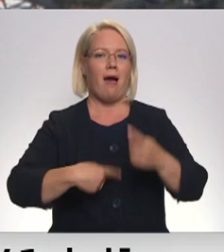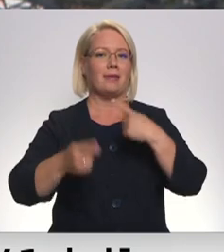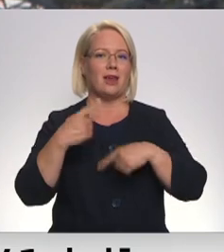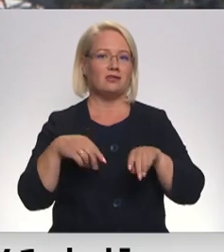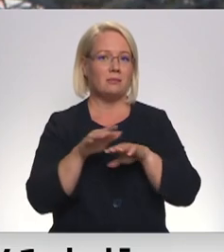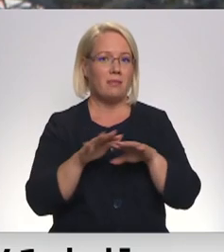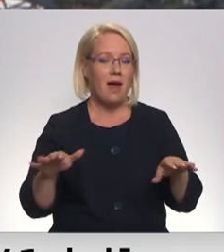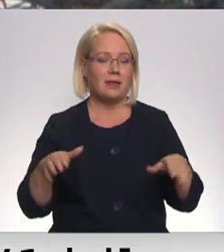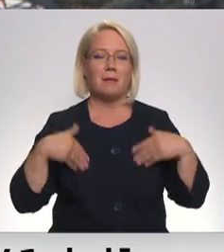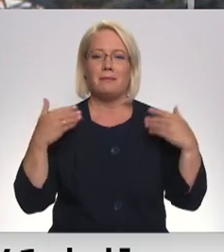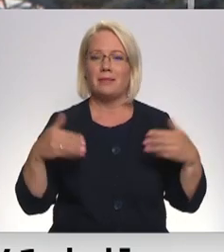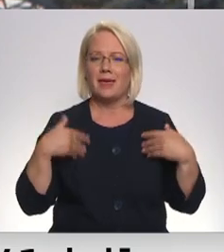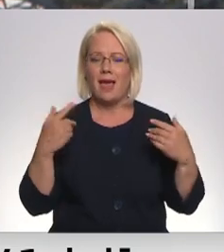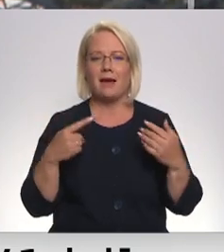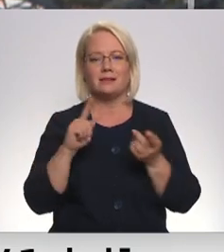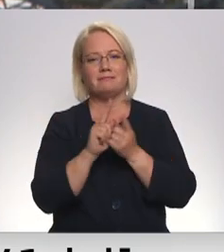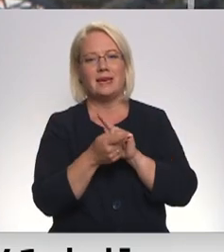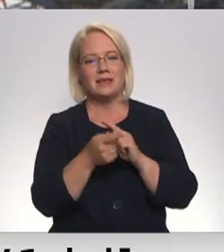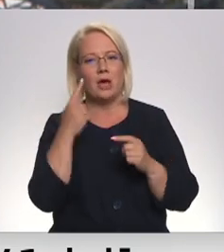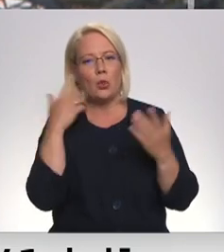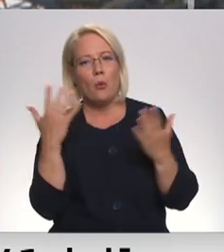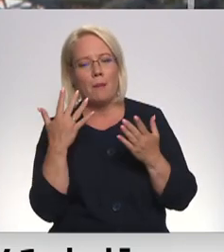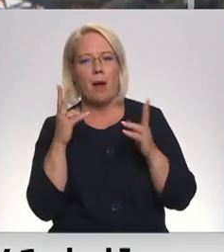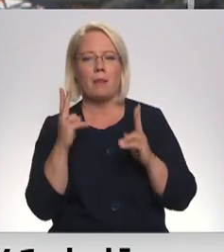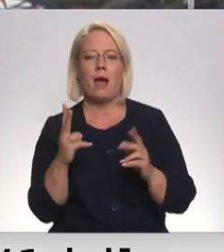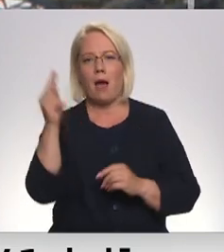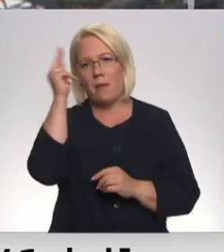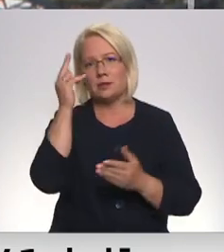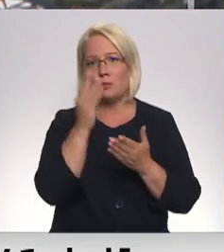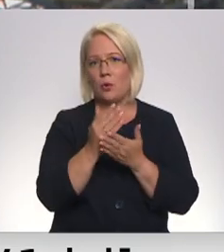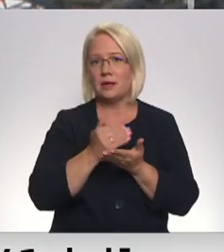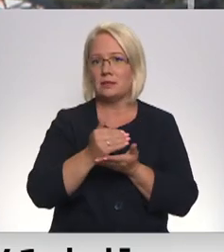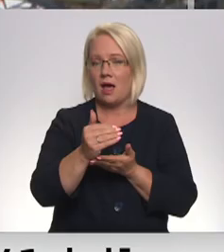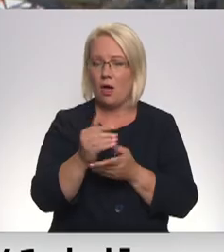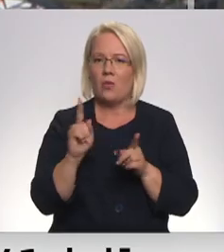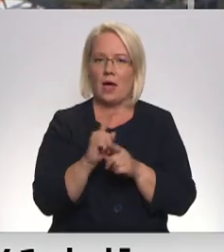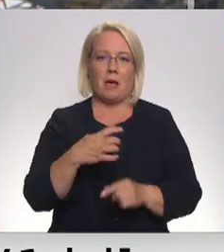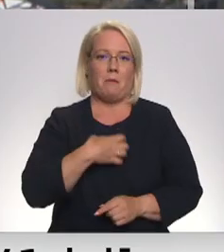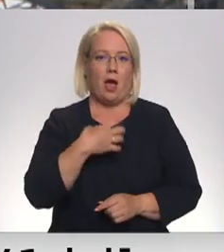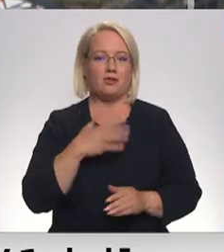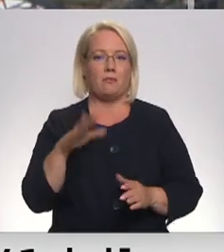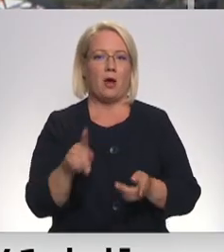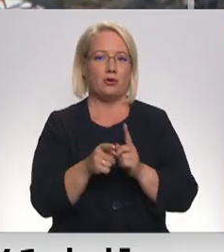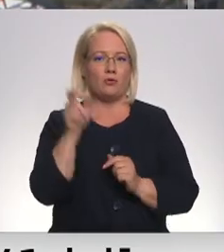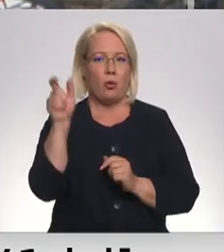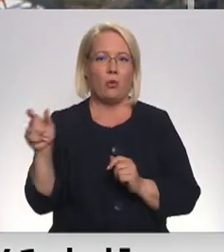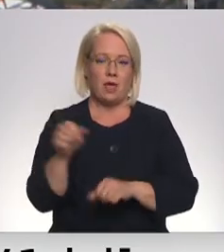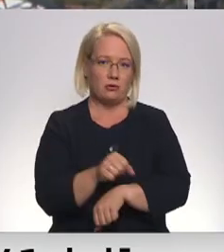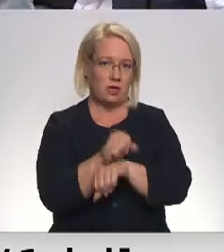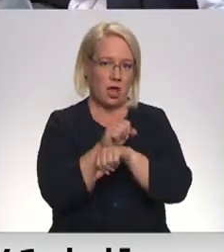bērni. Prieks mijas ar domām par to, kā mācības ritēs tālāk un arī ar bažām par pedagogu iespējamo